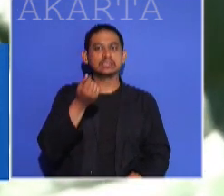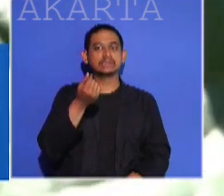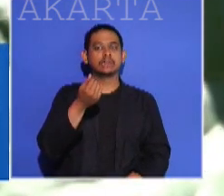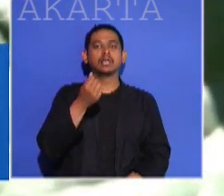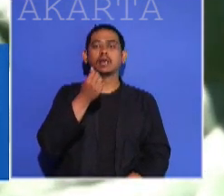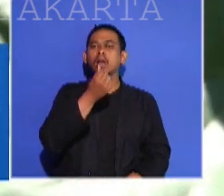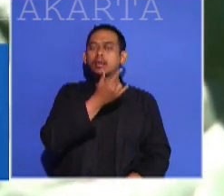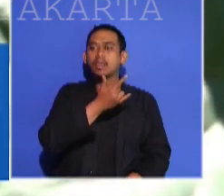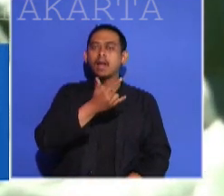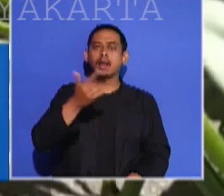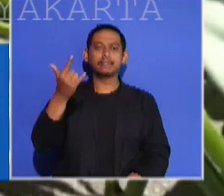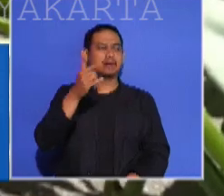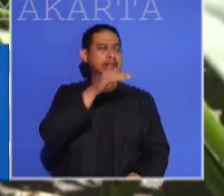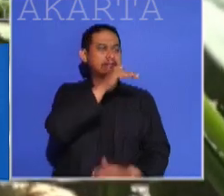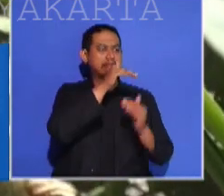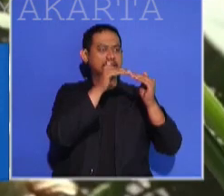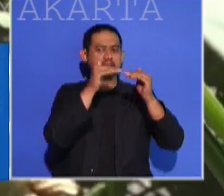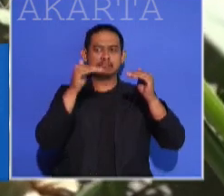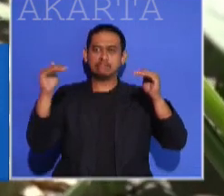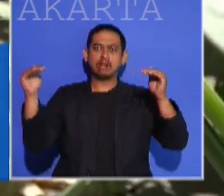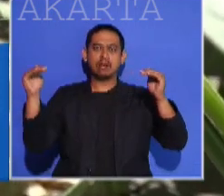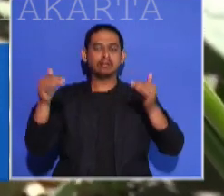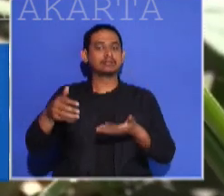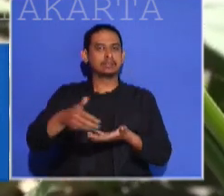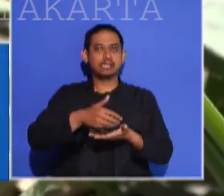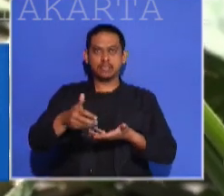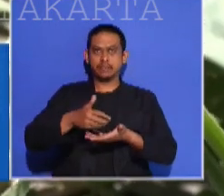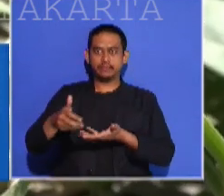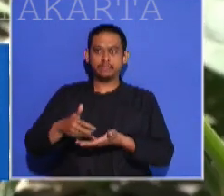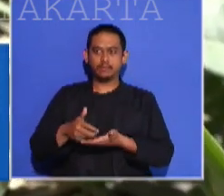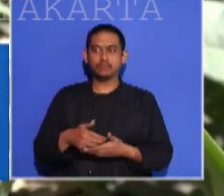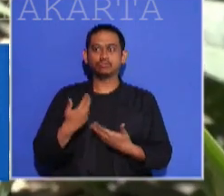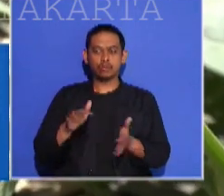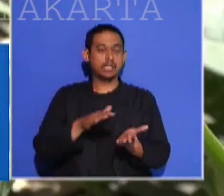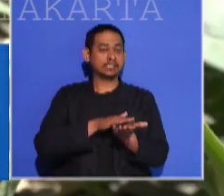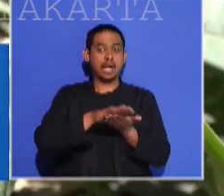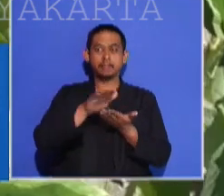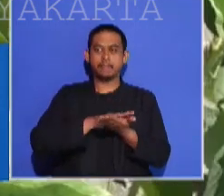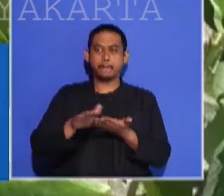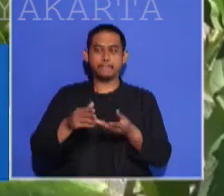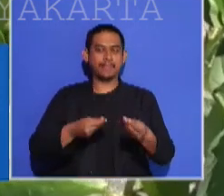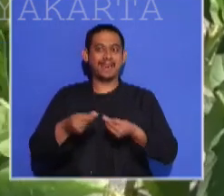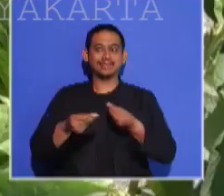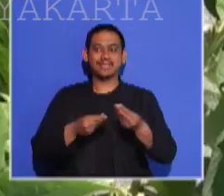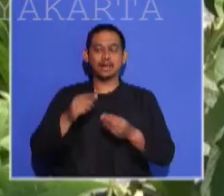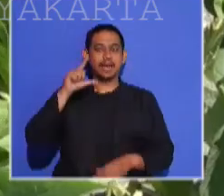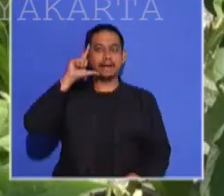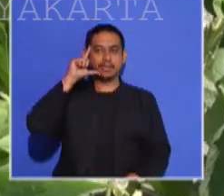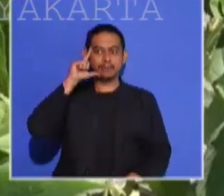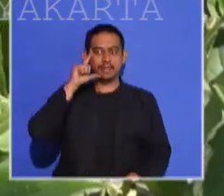panenipun menika wau sampun dipun pendhet dening para bakul ingkang salajengipun dipun pekenaken wonten ing laladan Sleman lan kitha